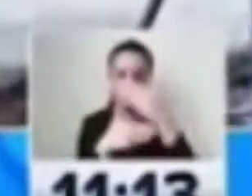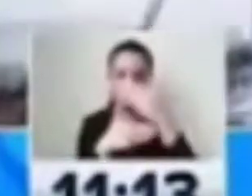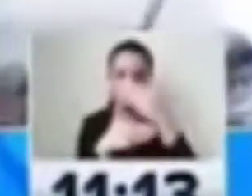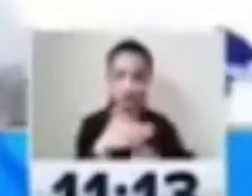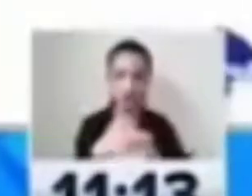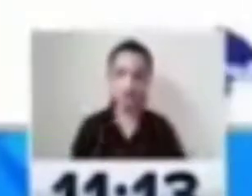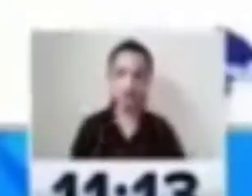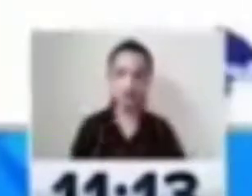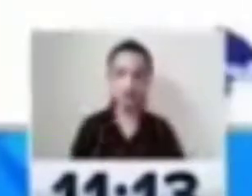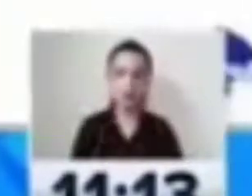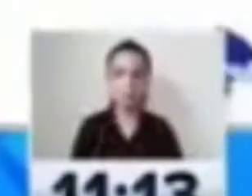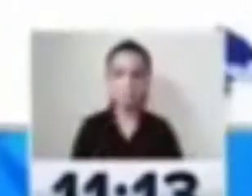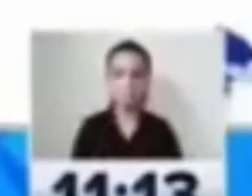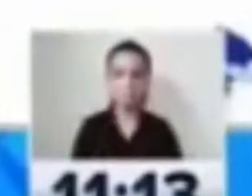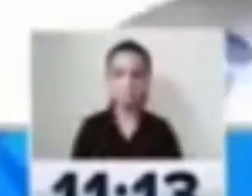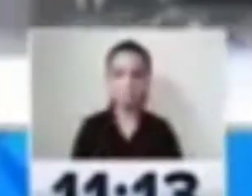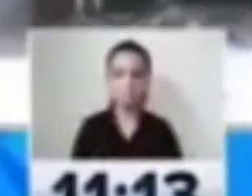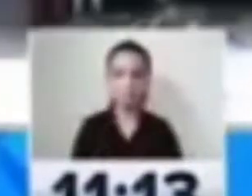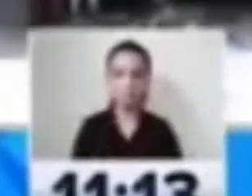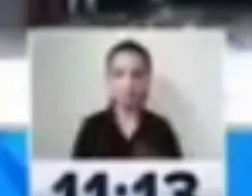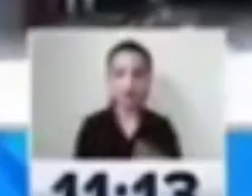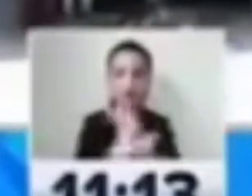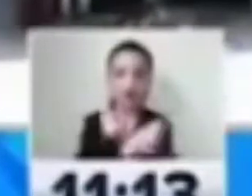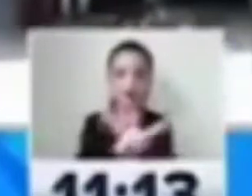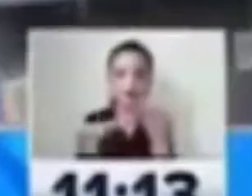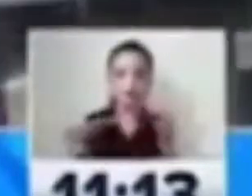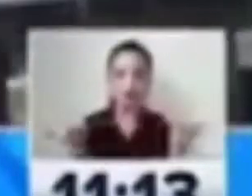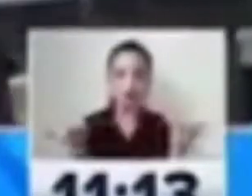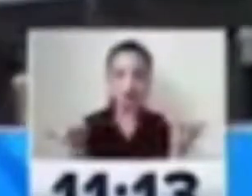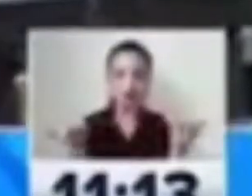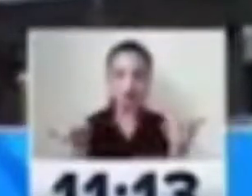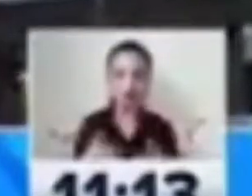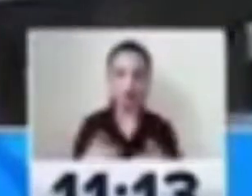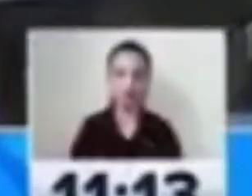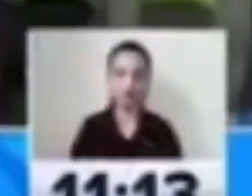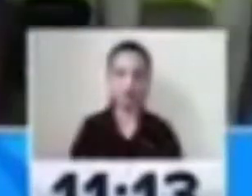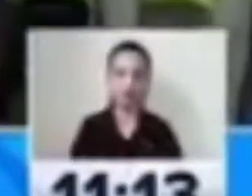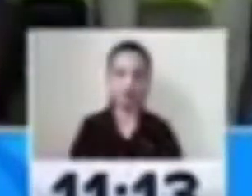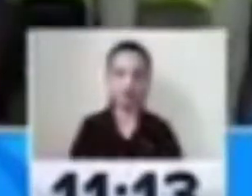specifically sa Davao, at sa Visayas na rin po, specifically sa